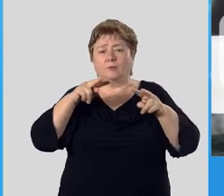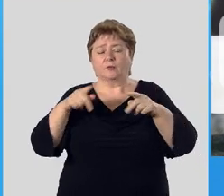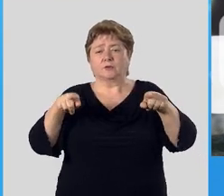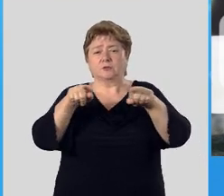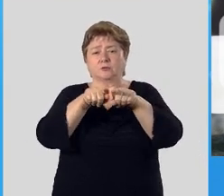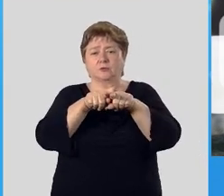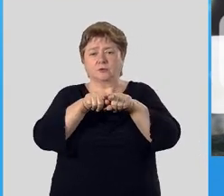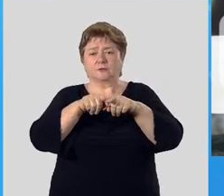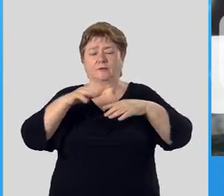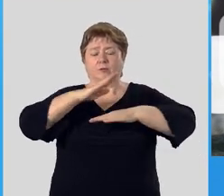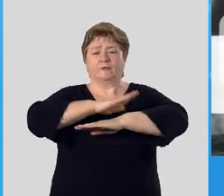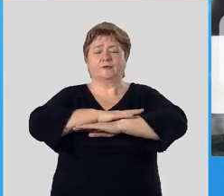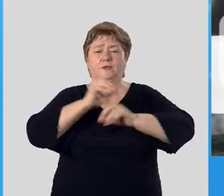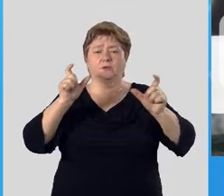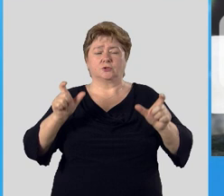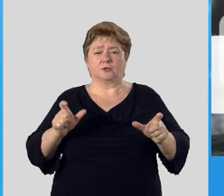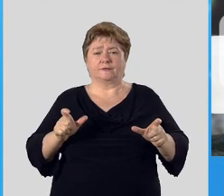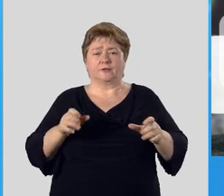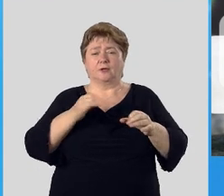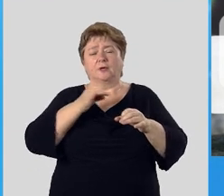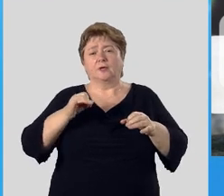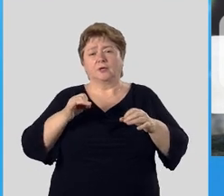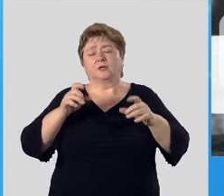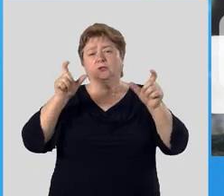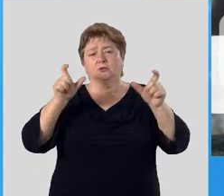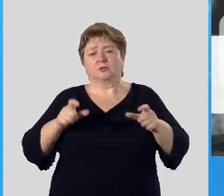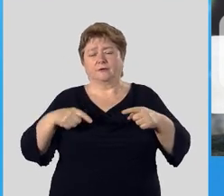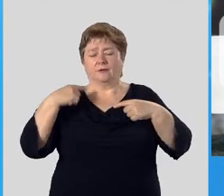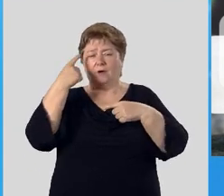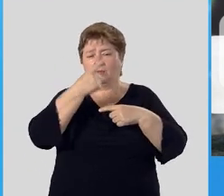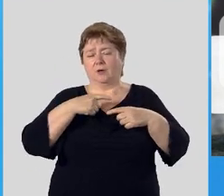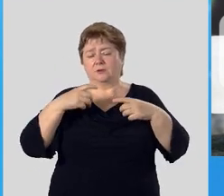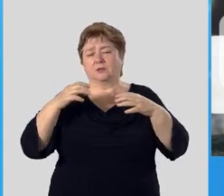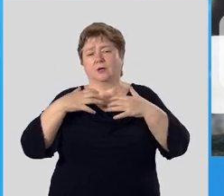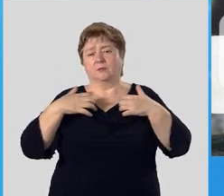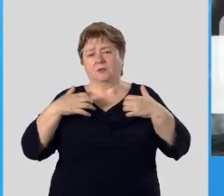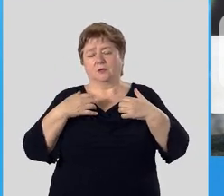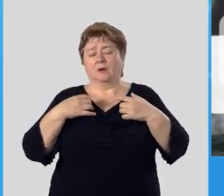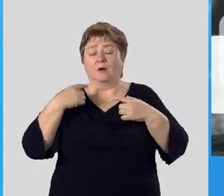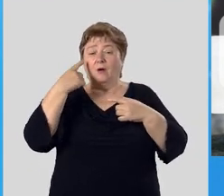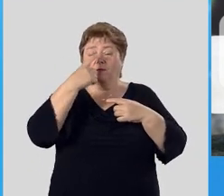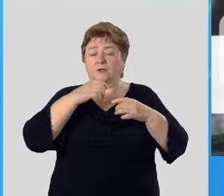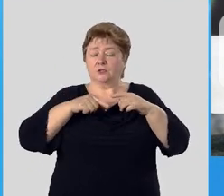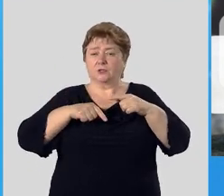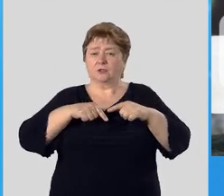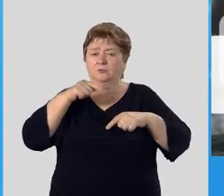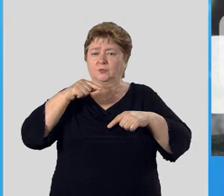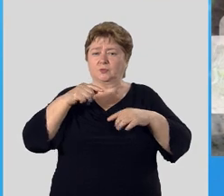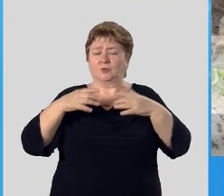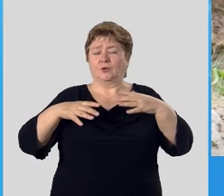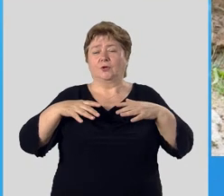сходство и в поведении человека и человекообразных обезьян выражению чувств